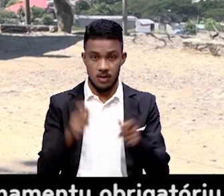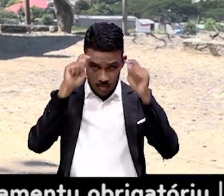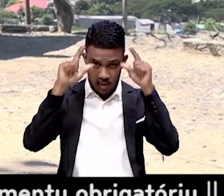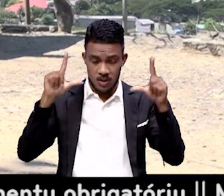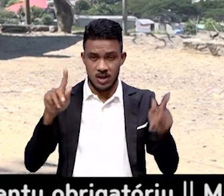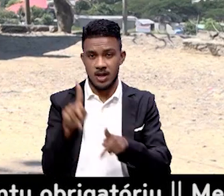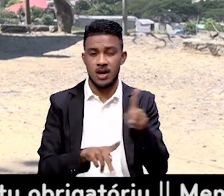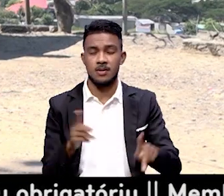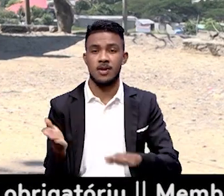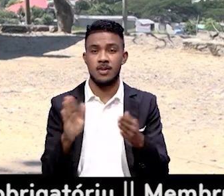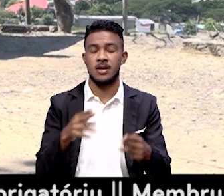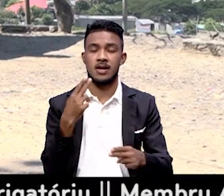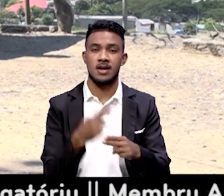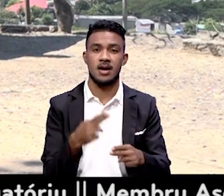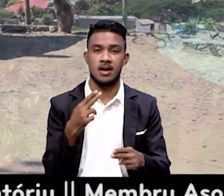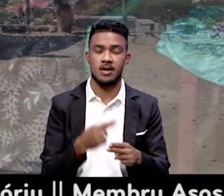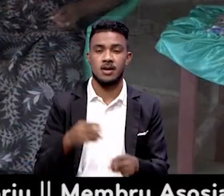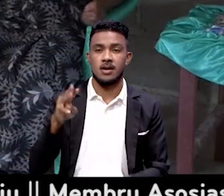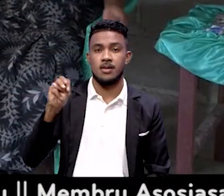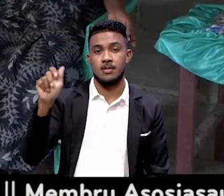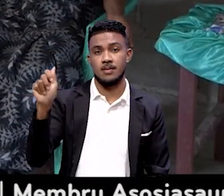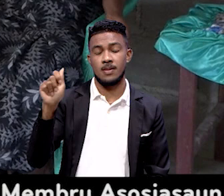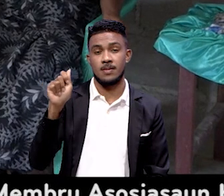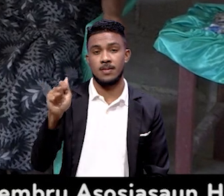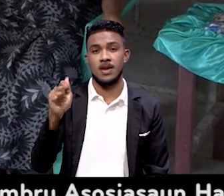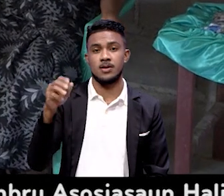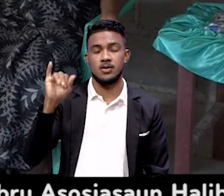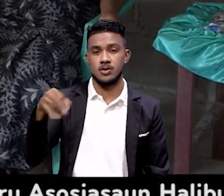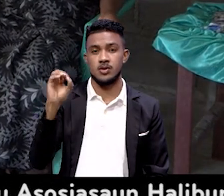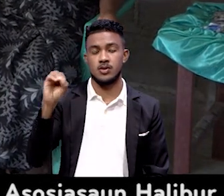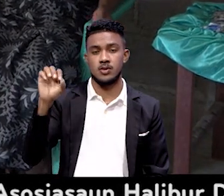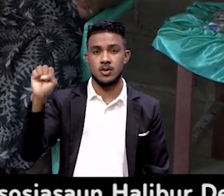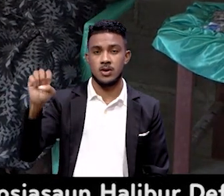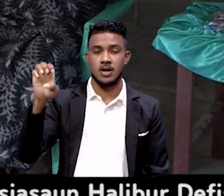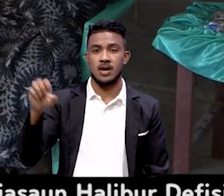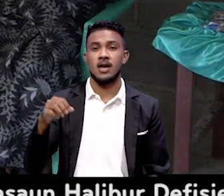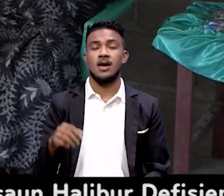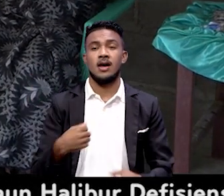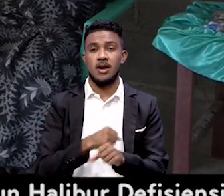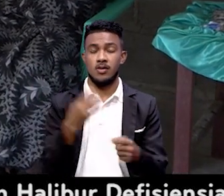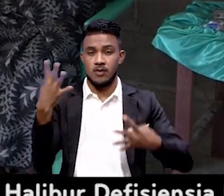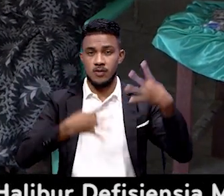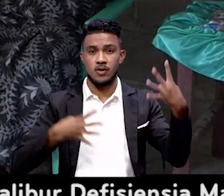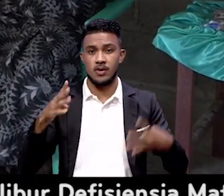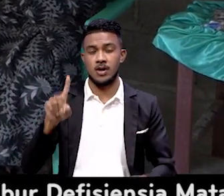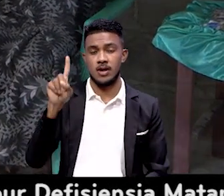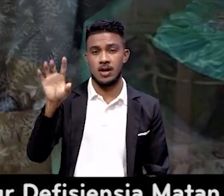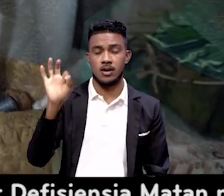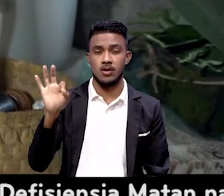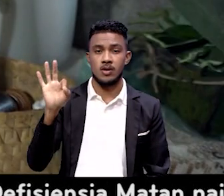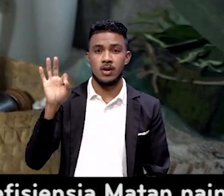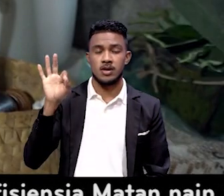Pereira Branco, wala parte ya Forza Armada ba Libertasang Nasional a huye tinang rihungida tu siya hitu nulu resing